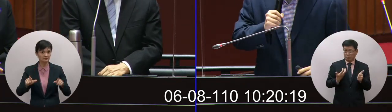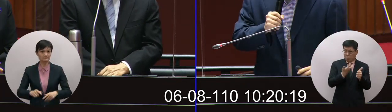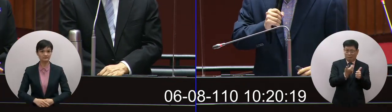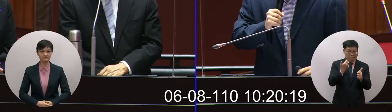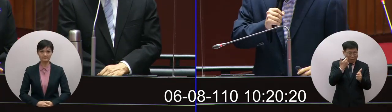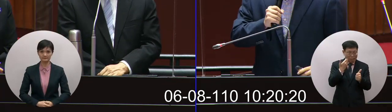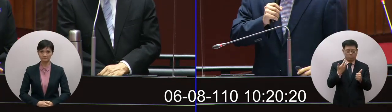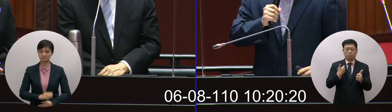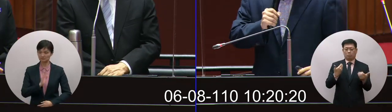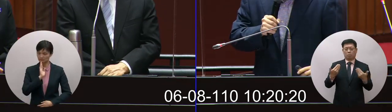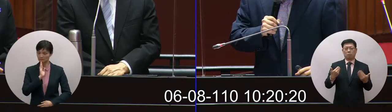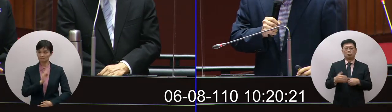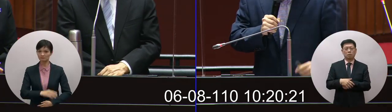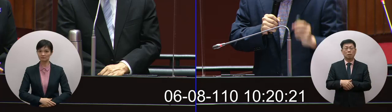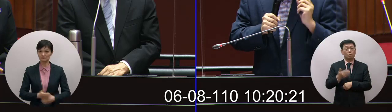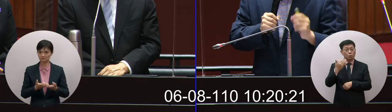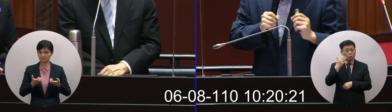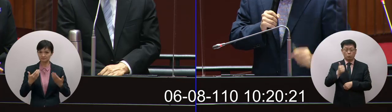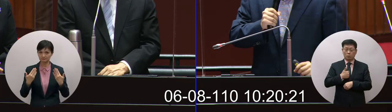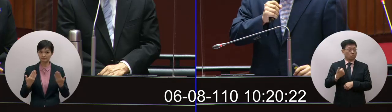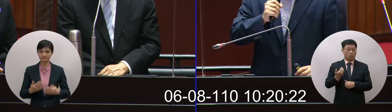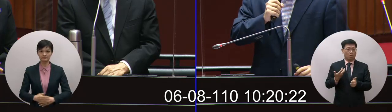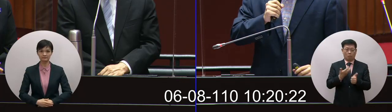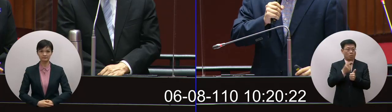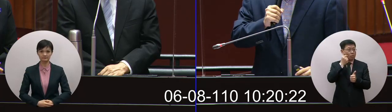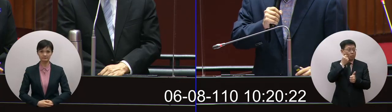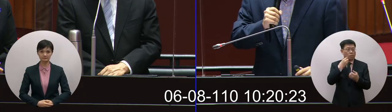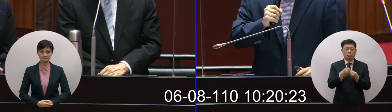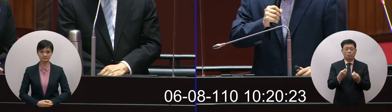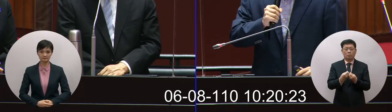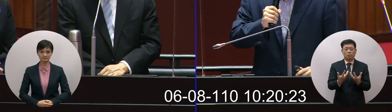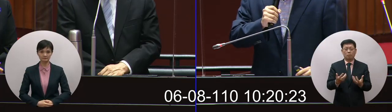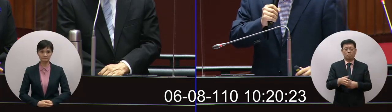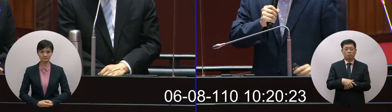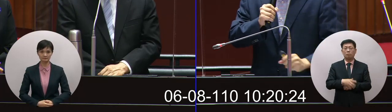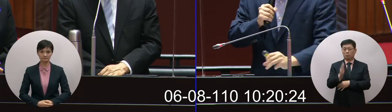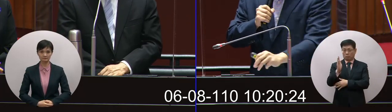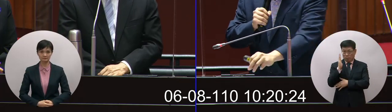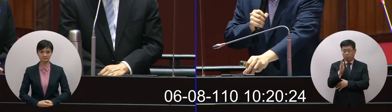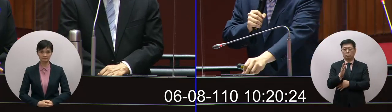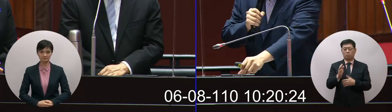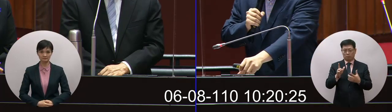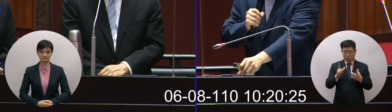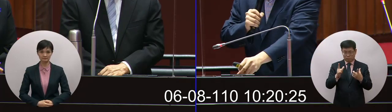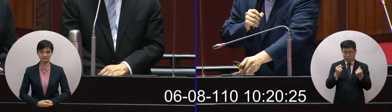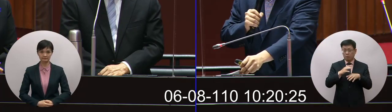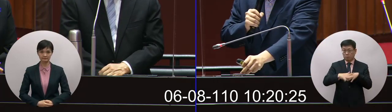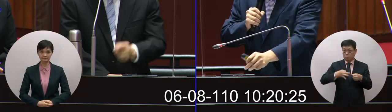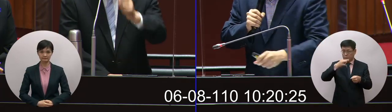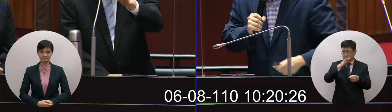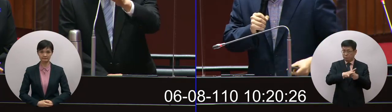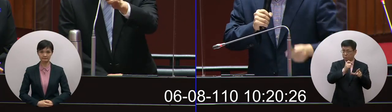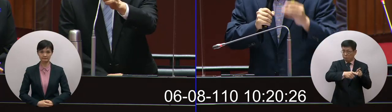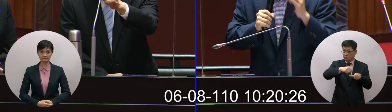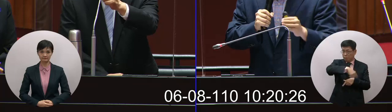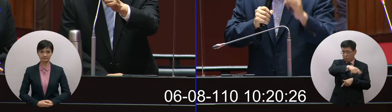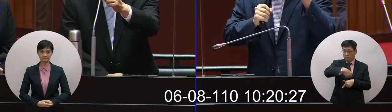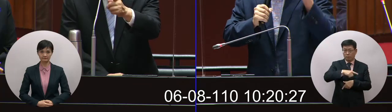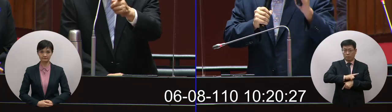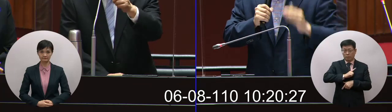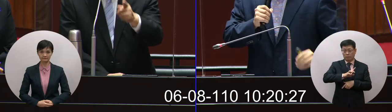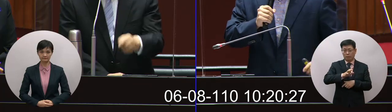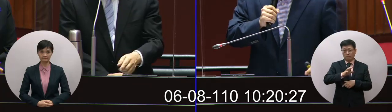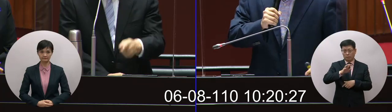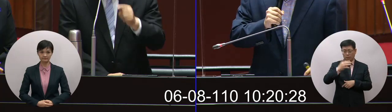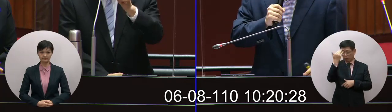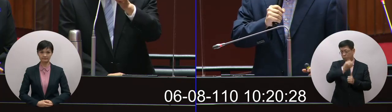则性啦。那如果假设在不可规则性的情况之下，政府是不是会给予这个企业像这样因为